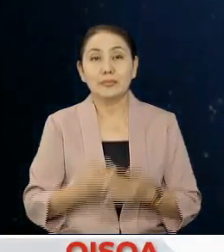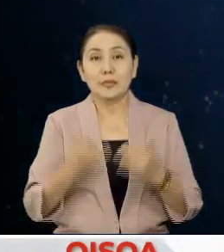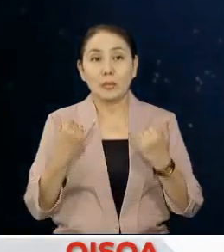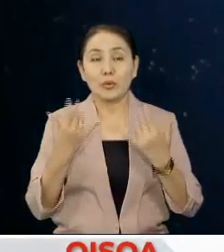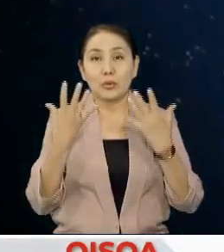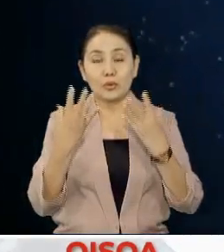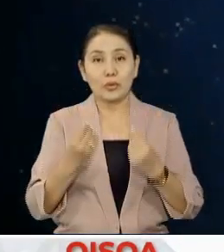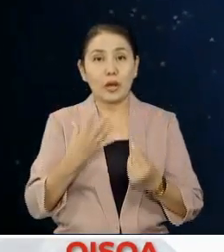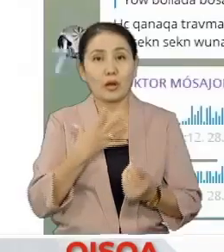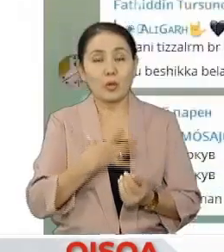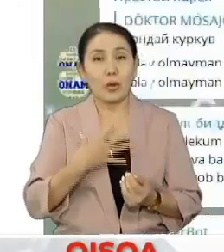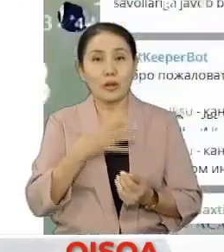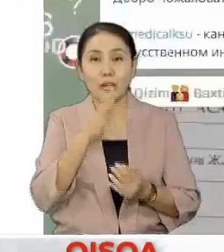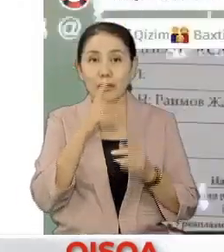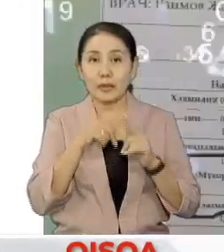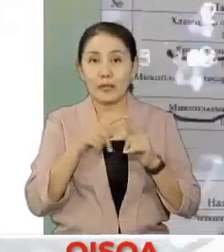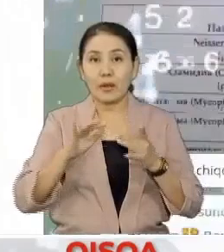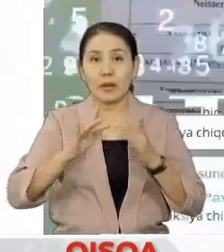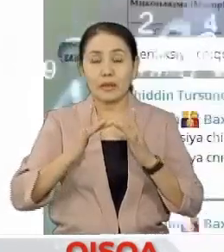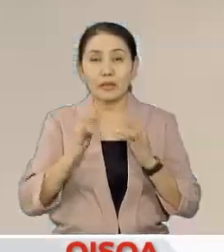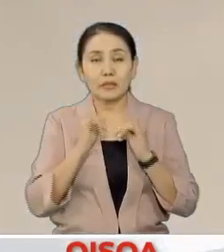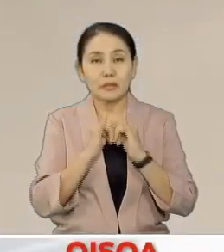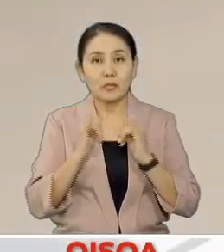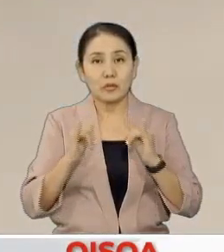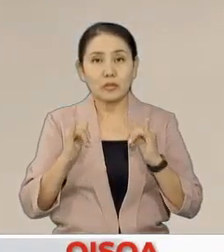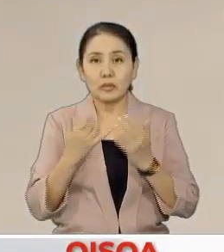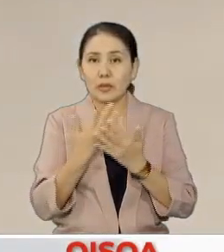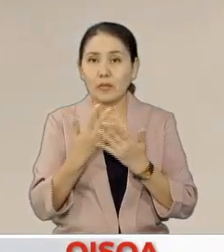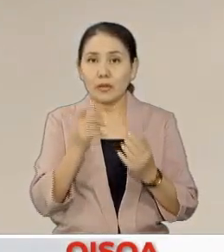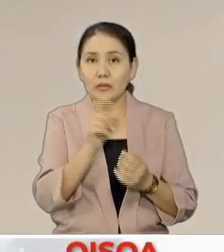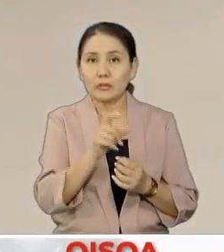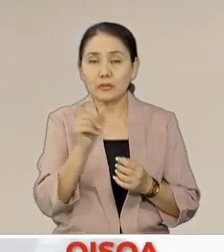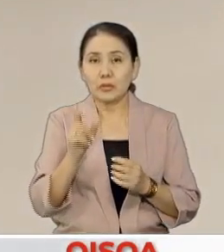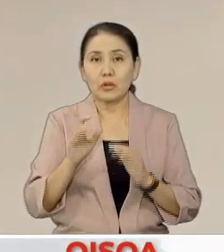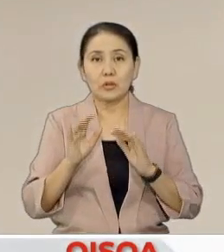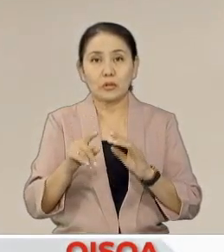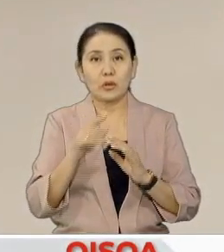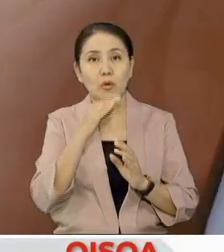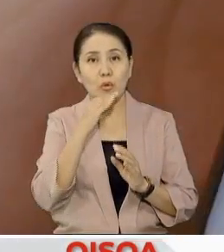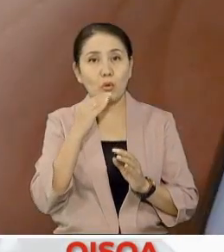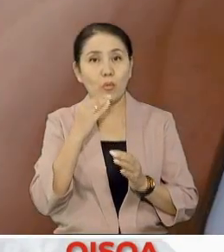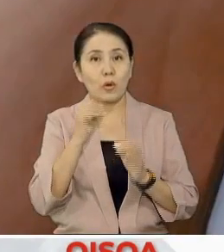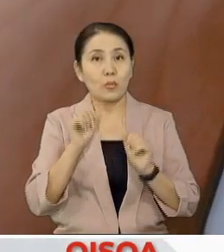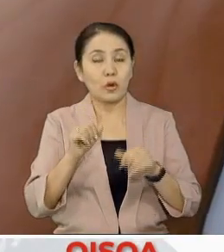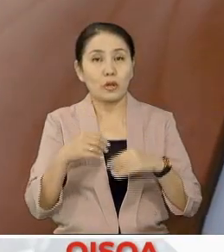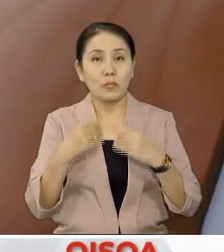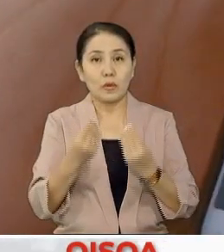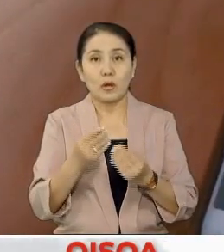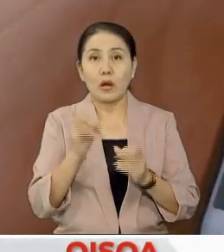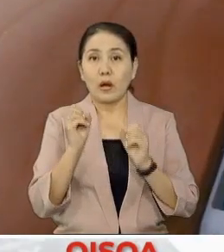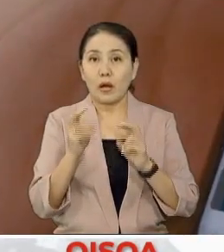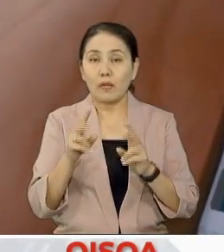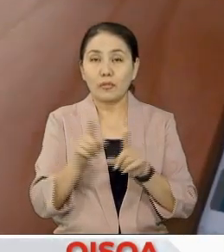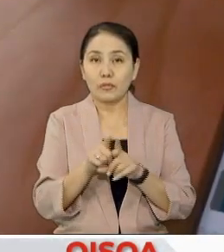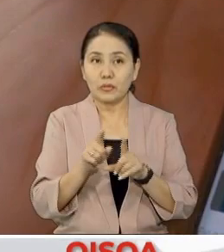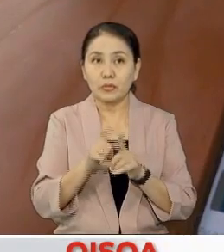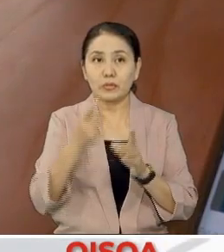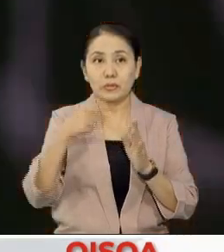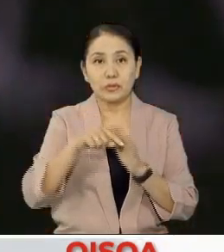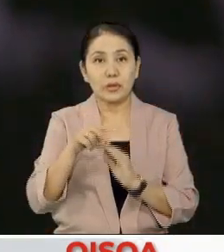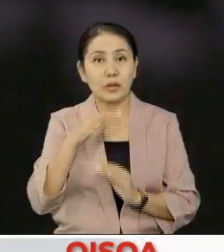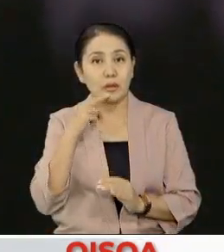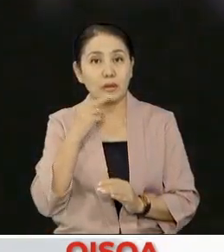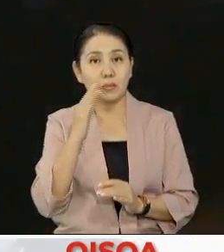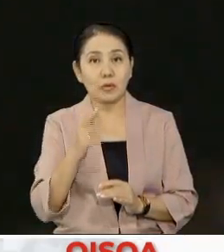Bugungi globallashuv davrida internet tarmog'i rivojlanib, nafaqat insonlar uchun keng imkoniyatlar yaratmoqda, balki xavf o'choqlaridan biriga aylanib